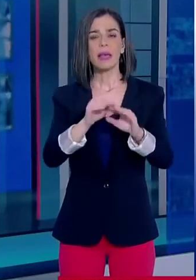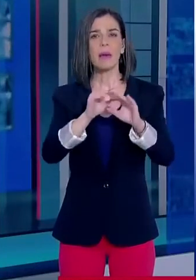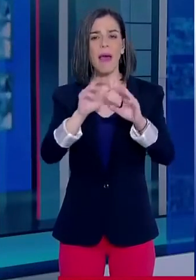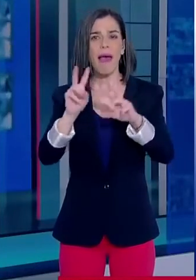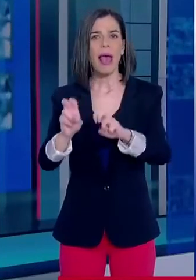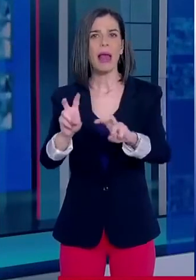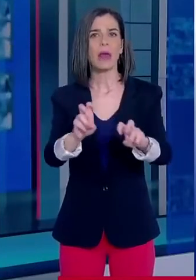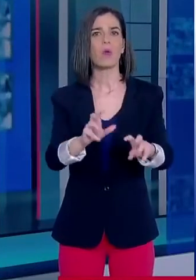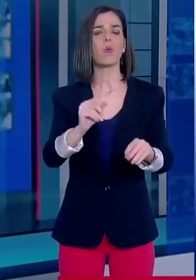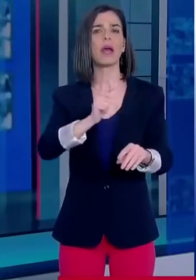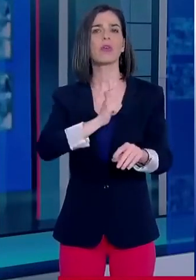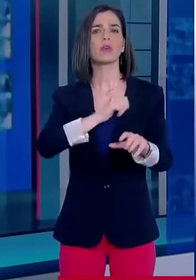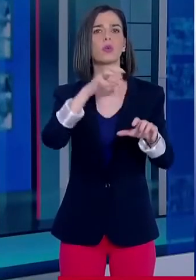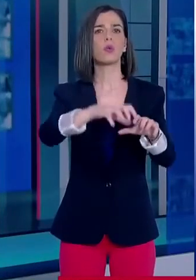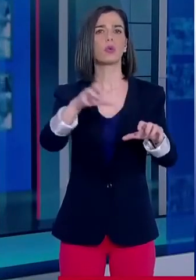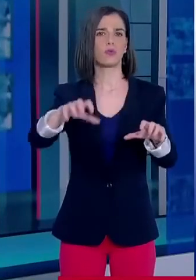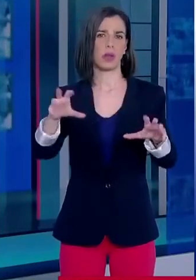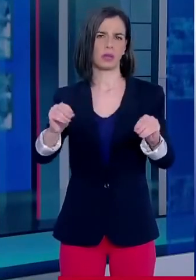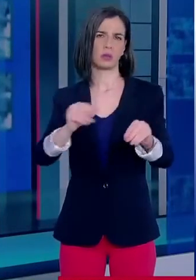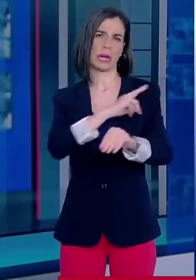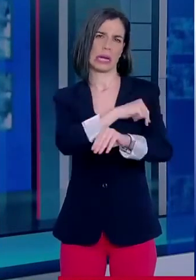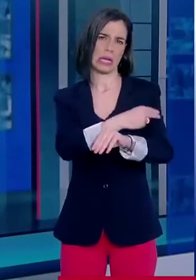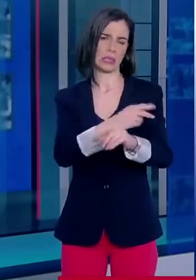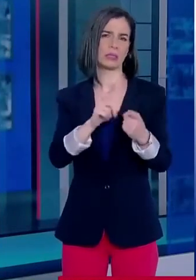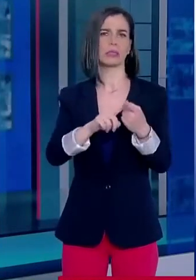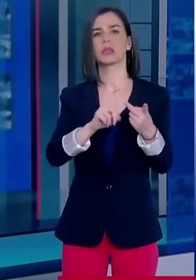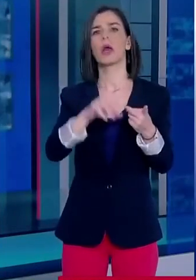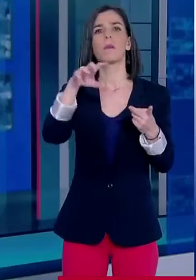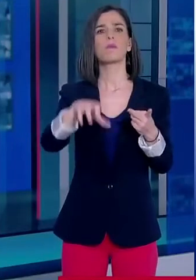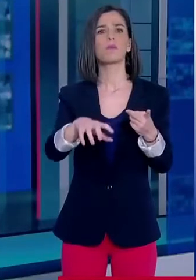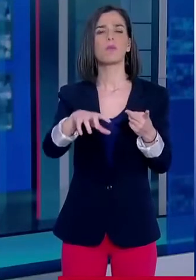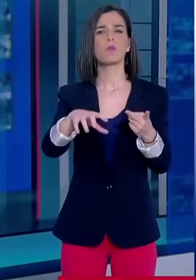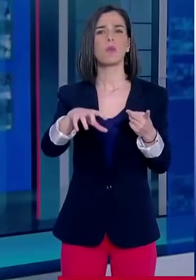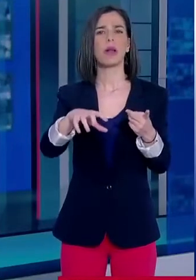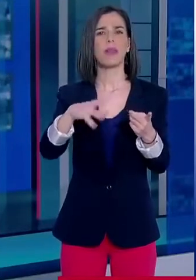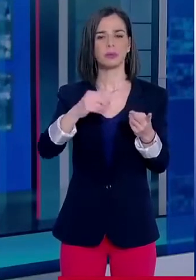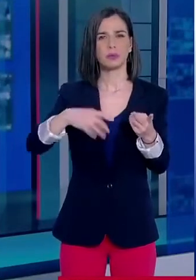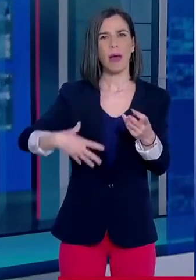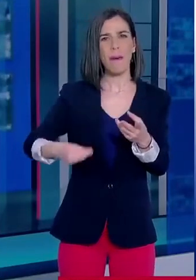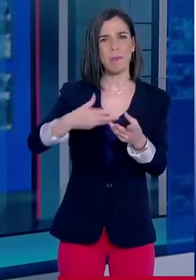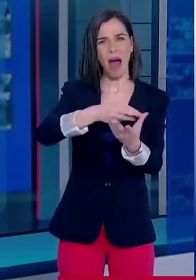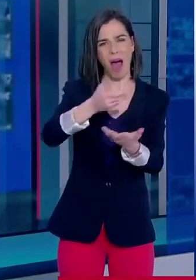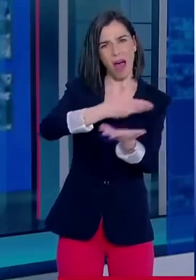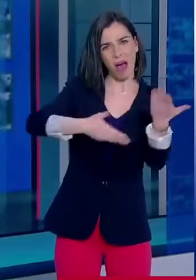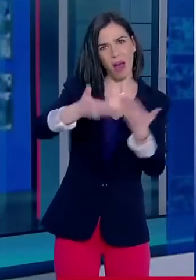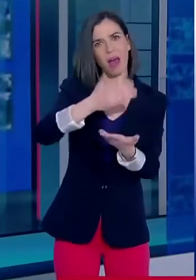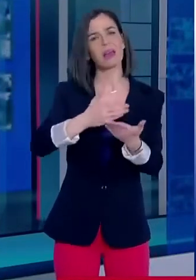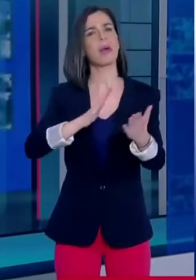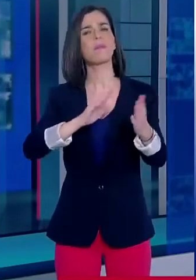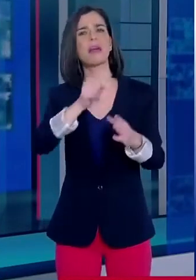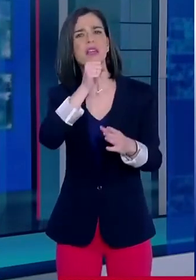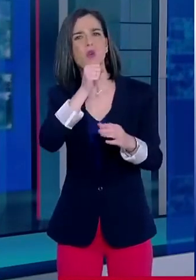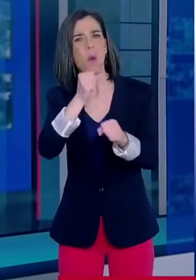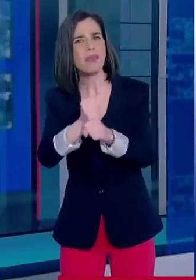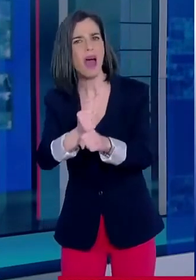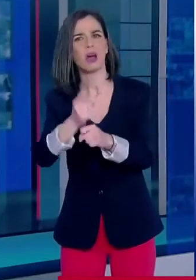ελέγχους σε ιδιωτικούς φορείς παροχής υπηρεσιών υγείας, κλινικές, μονάδες αιμοκάθαρσης, αλλά και πρόνοιας, όπως γυροκομεία,